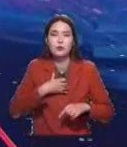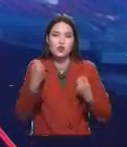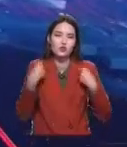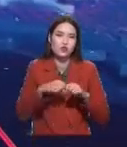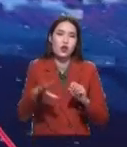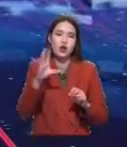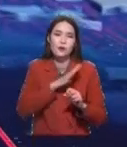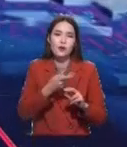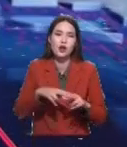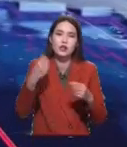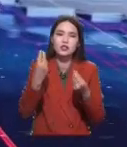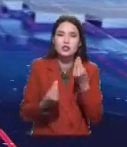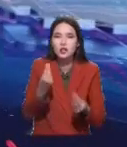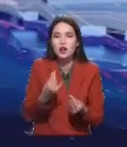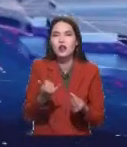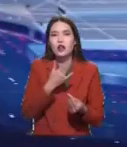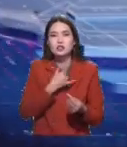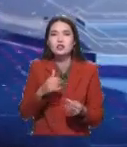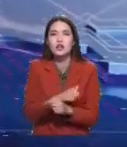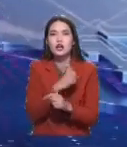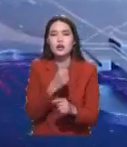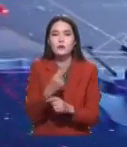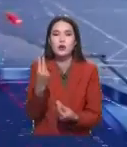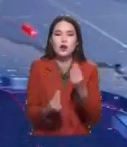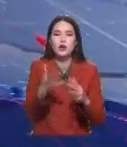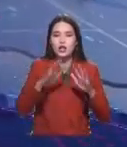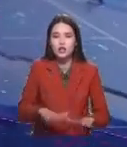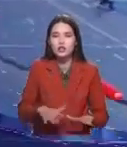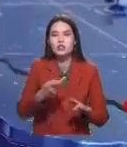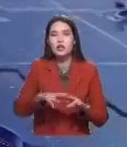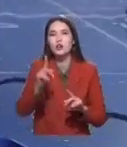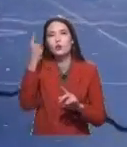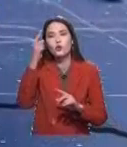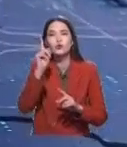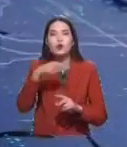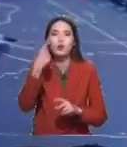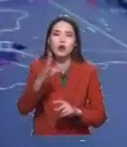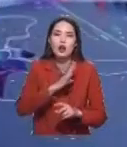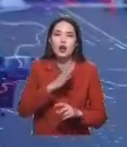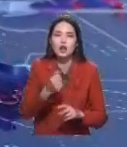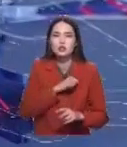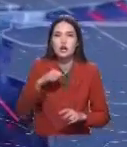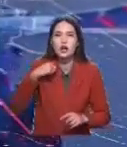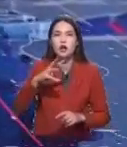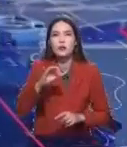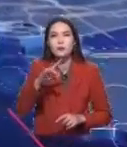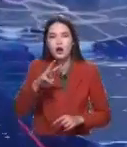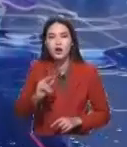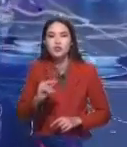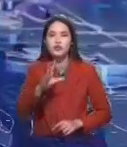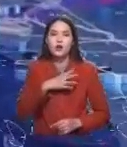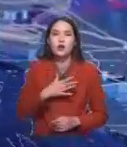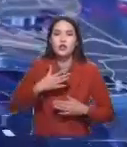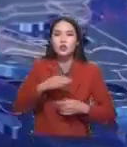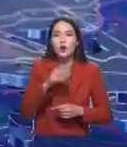Осы жеңістен кейін ұлттық құраманың бас бапкері ойын туралы өзінің ойын айтты. Біз матчты өзіміз қалағандай өткізе алмадық.